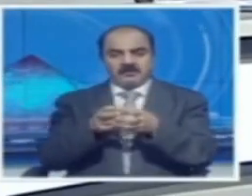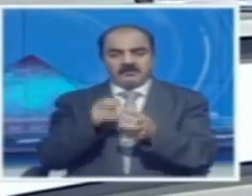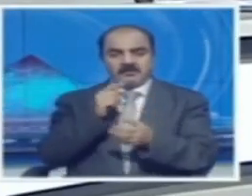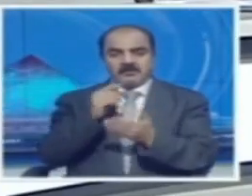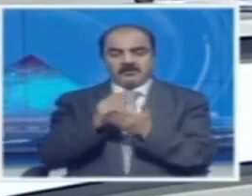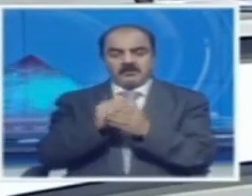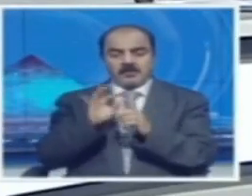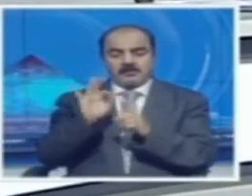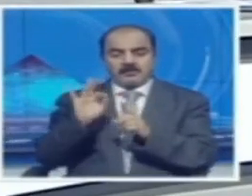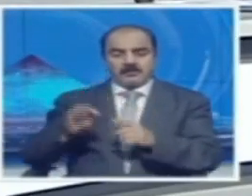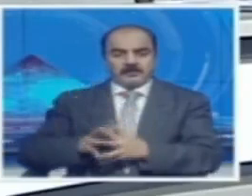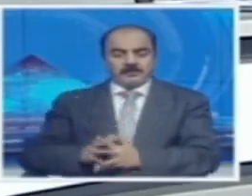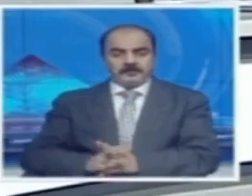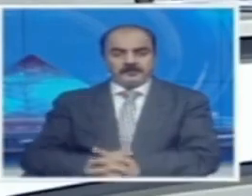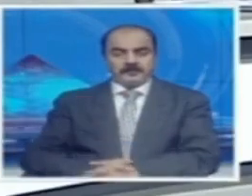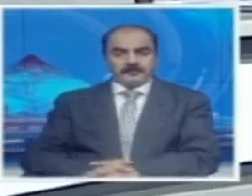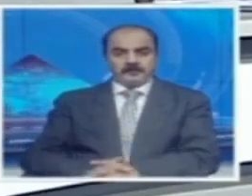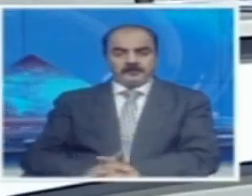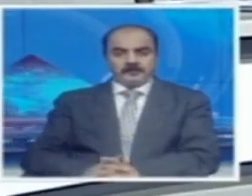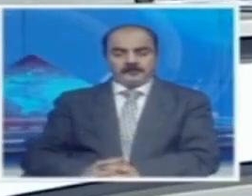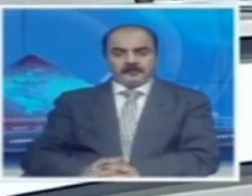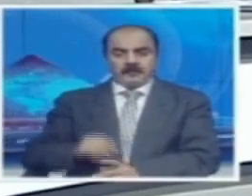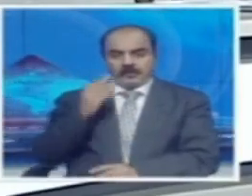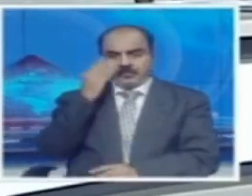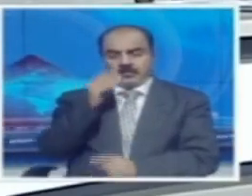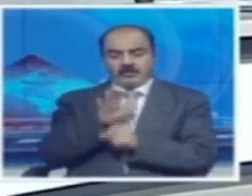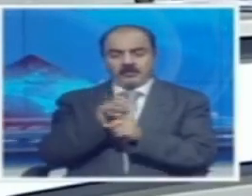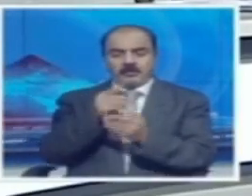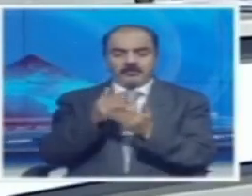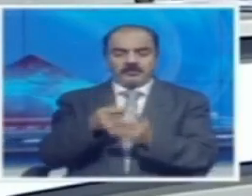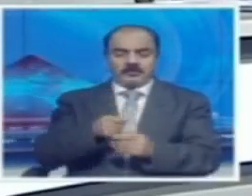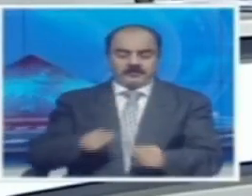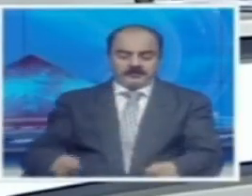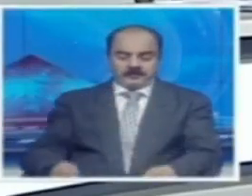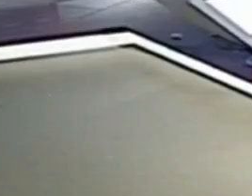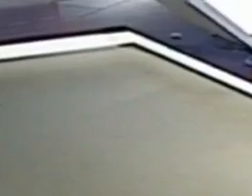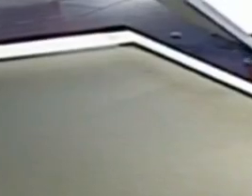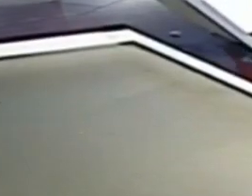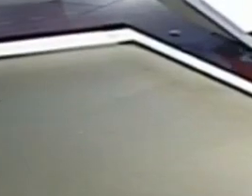عبر موقعنا الإلكتروني ماسبيرو.eg. شكرا وإلى اللقاء. إلى اللقاء.